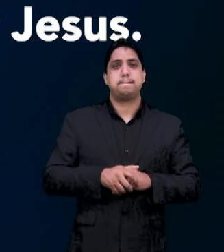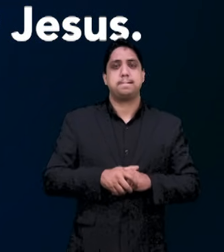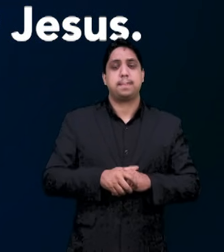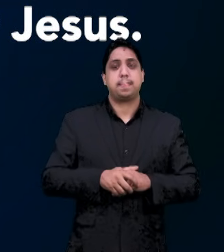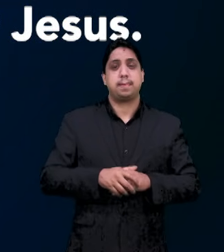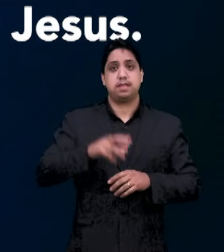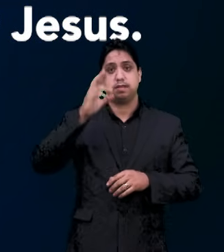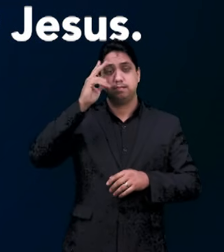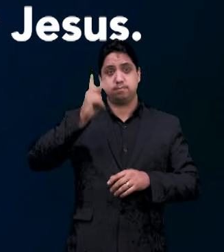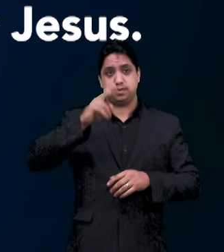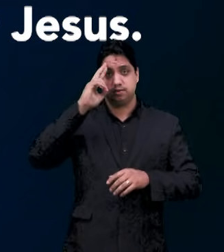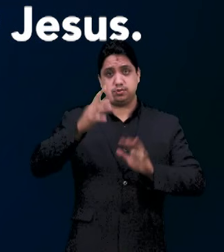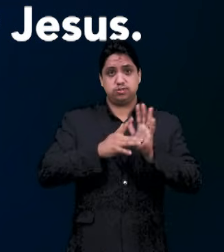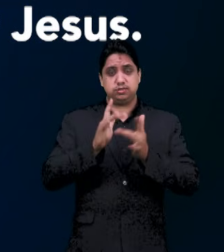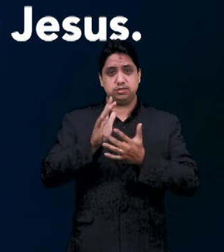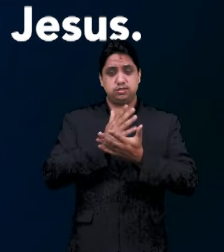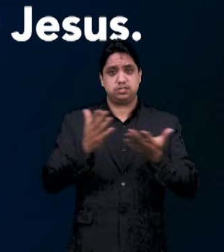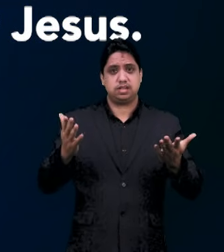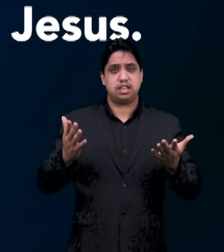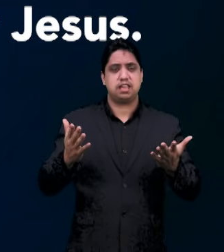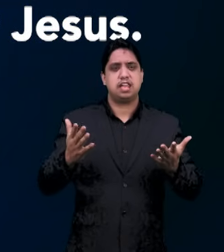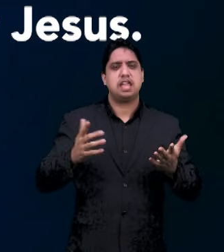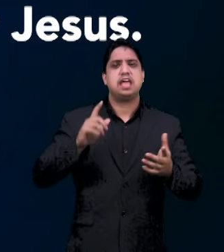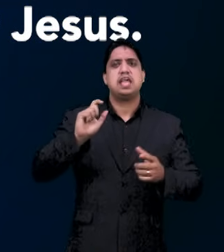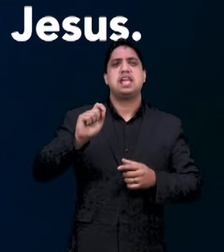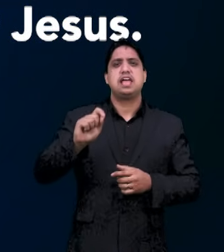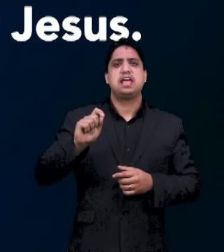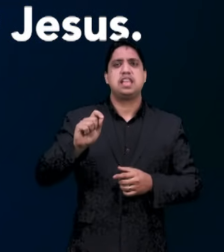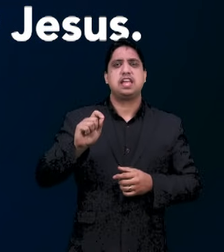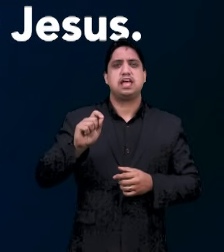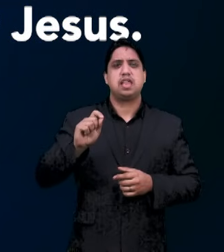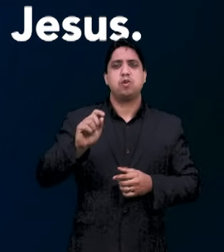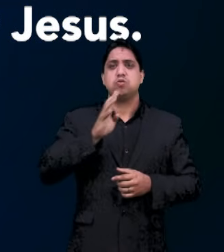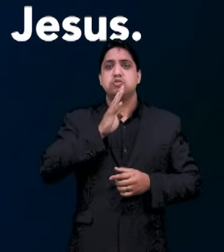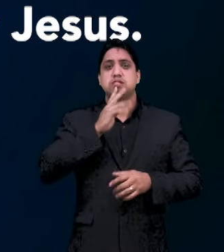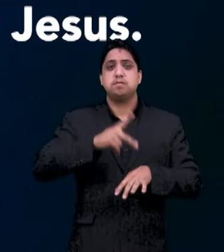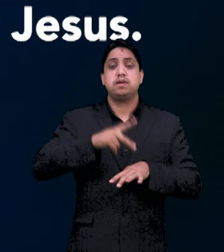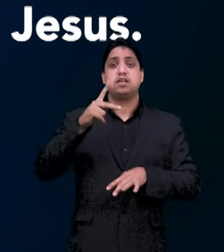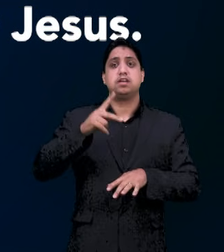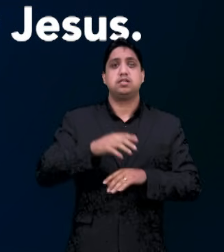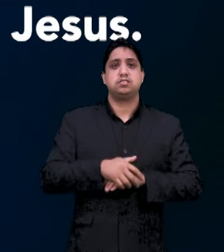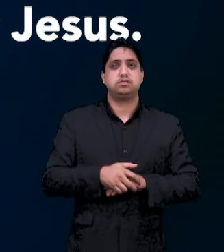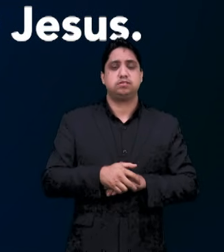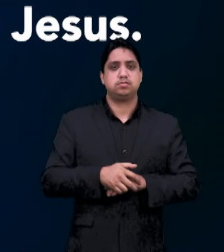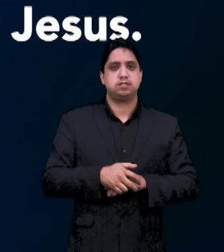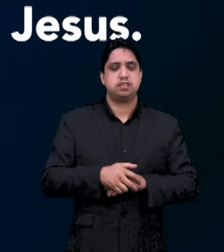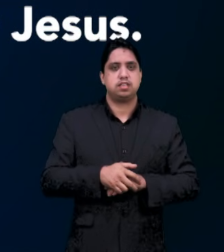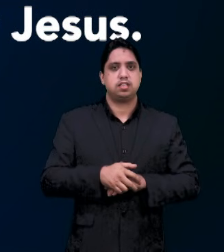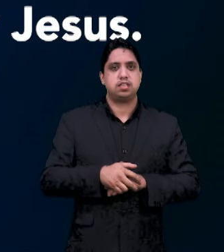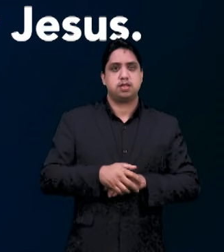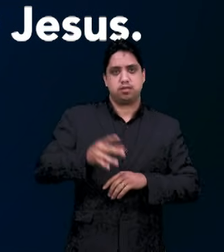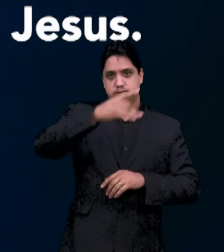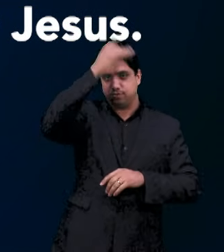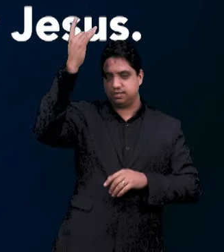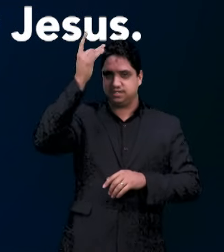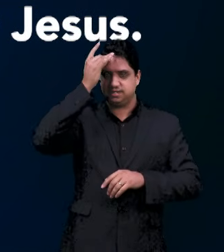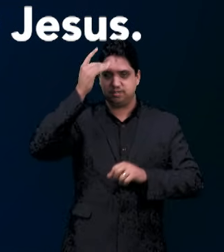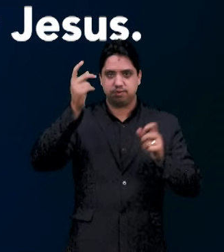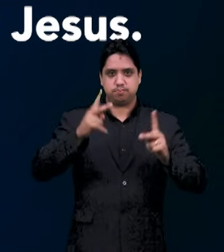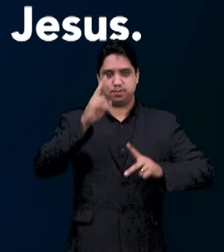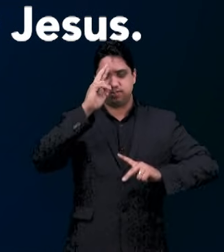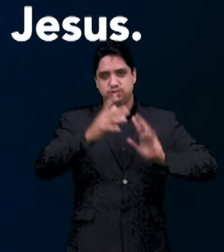La paix du Seigneur Jésus, mes frères. Isaac, qui est celui qui connaît la perle?